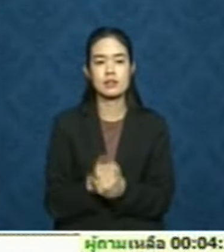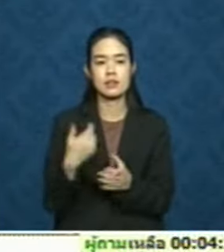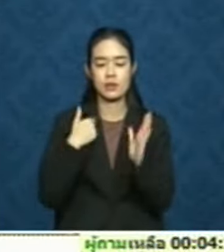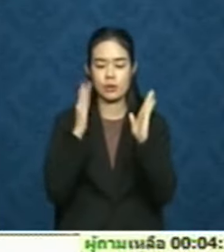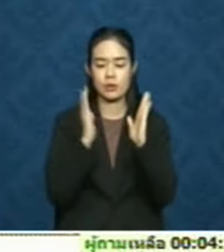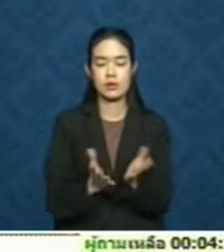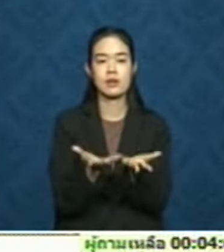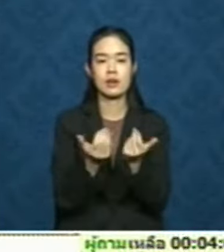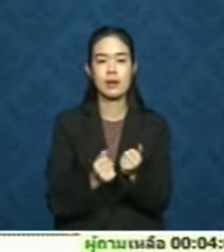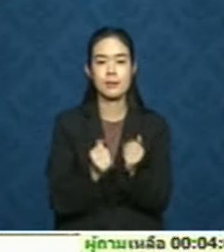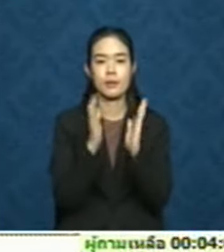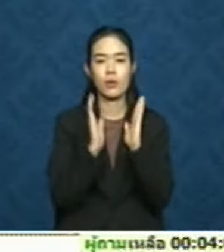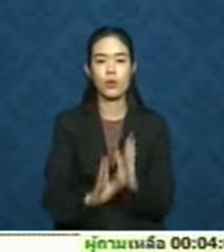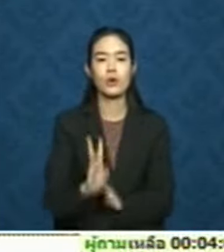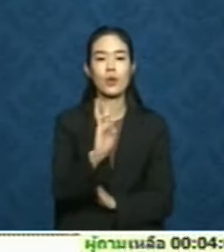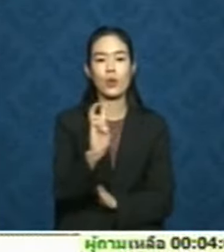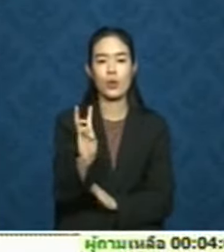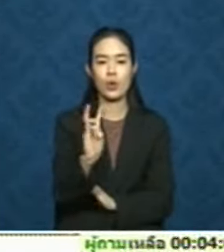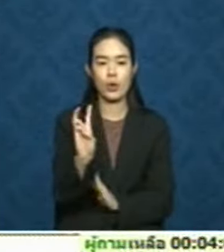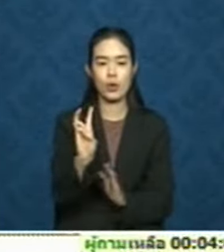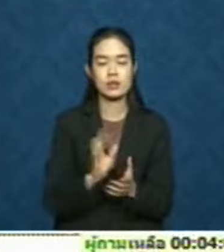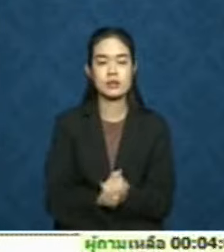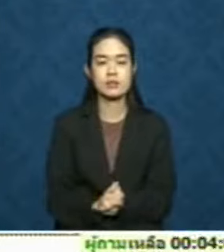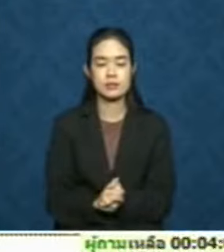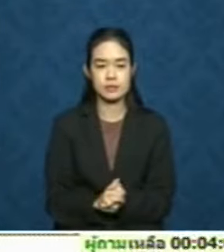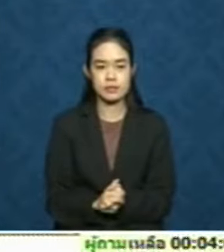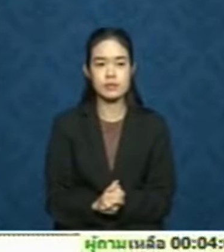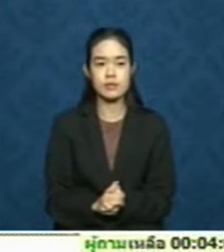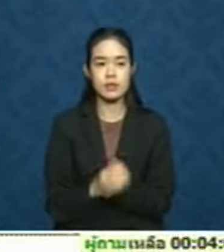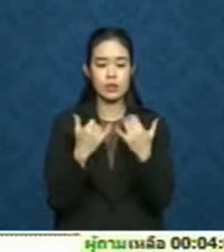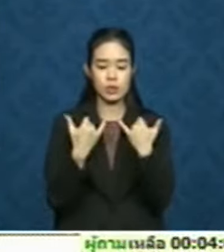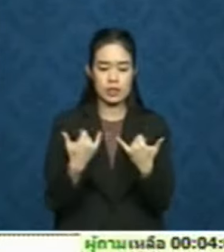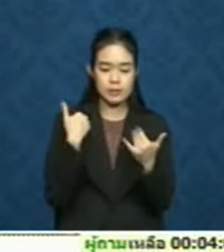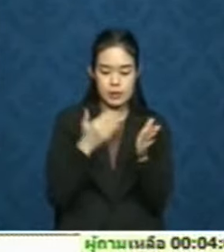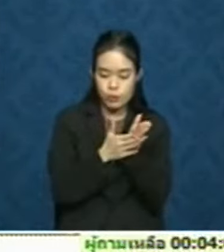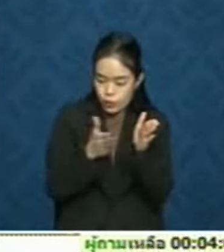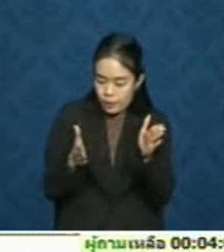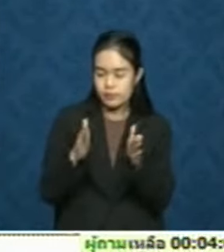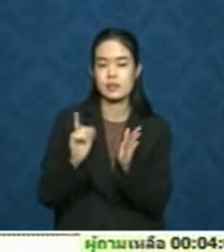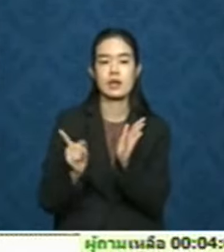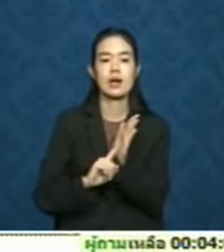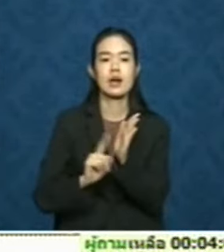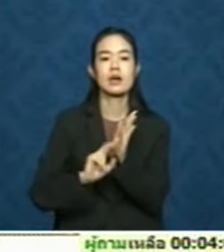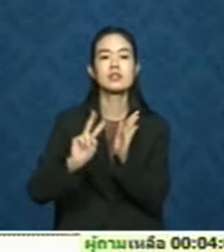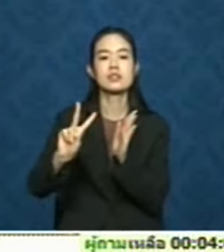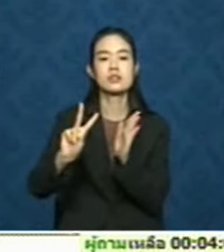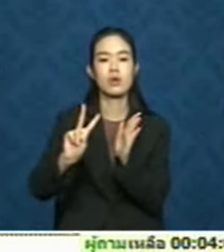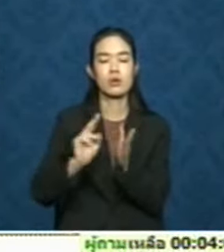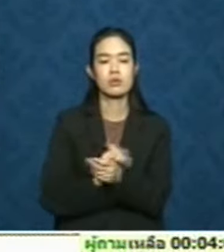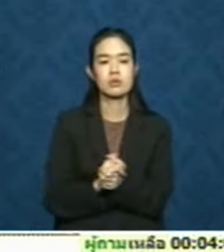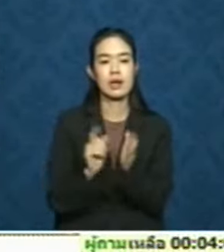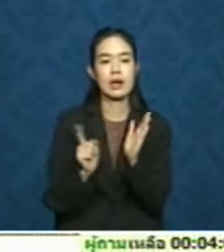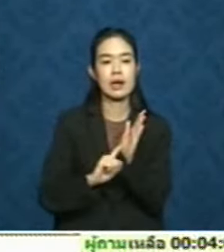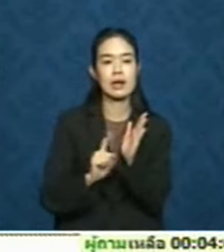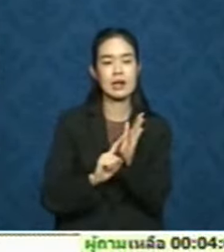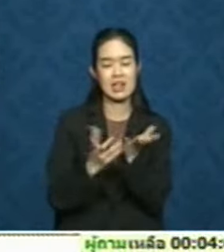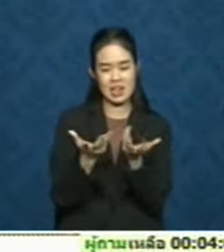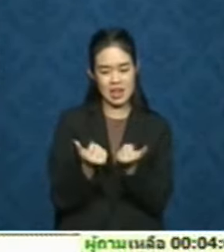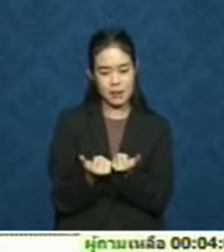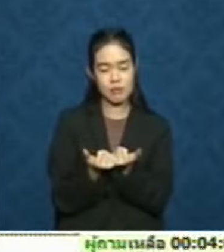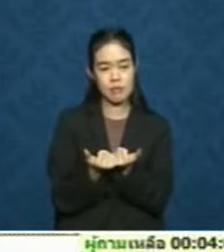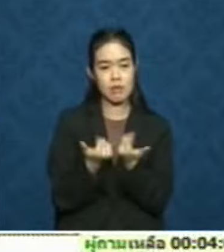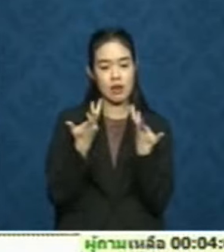นปีที่แล้วก็บอกว่ารับได้500กว่าคนขณะนี้ก็รับช่วงที่2อยู่ครับก็รับ5ครั้งครับจะเรียนที่